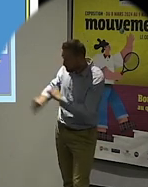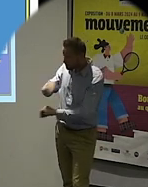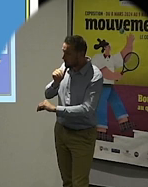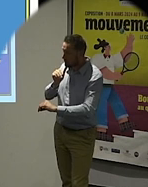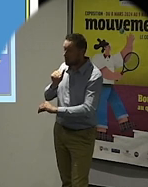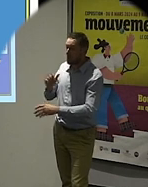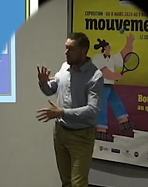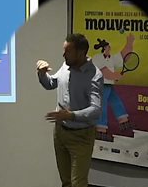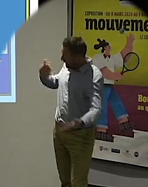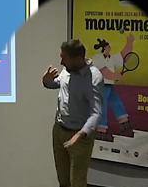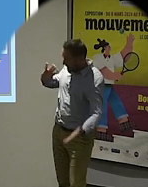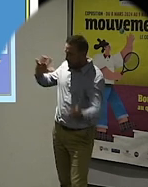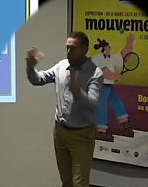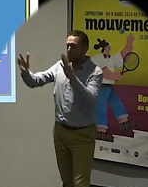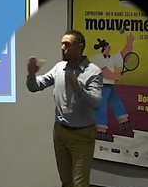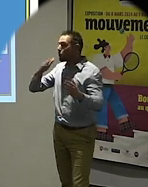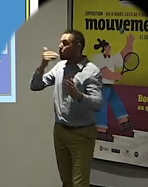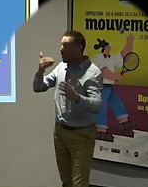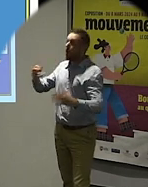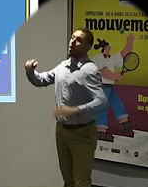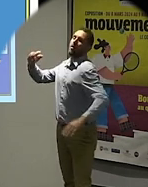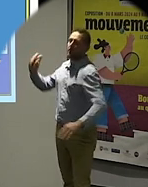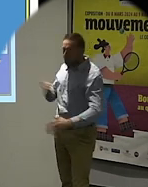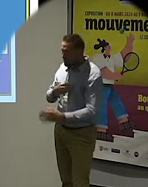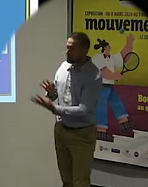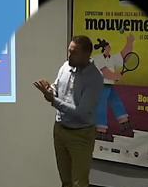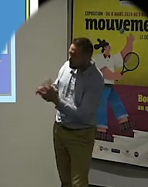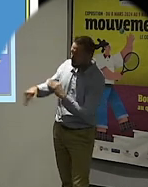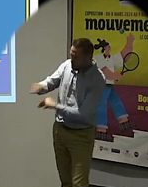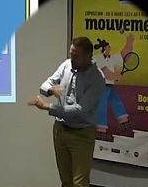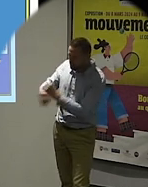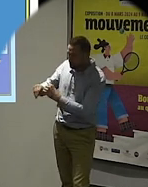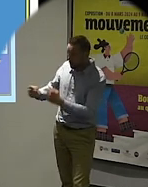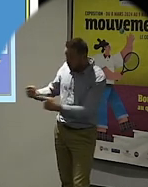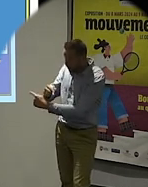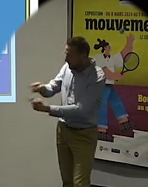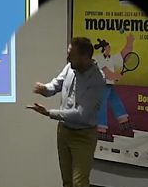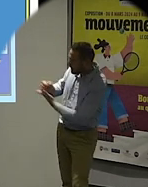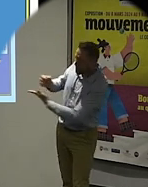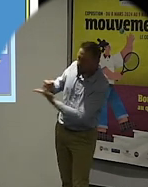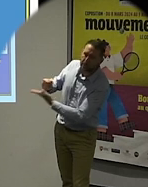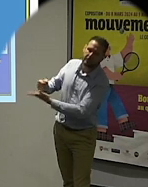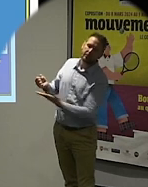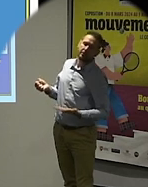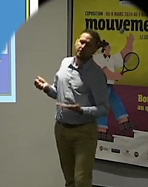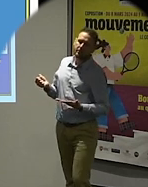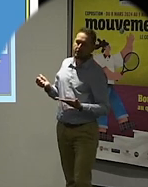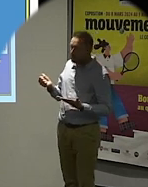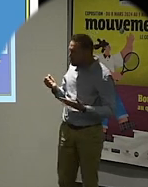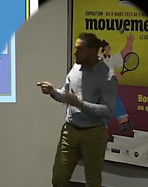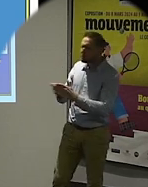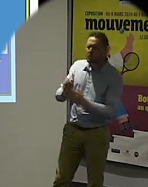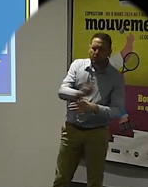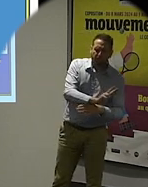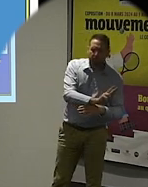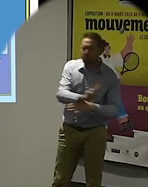eux. Ses enfants l'aident beaucoup aussi. Il passe du moment autour d'un repas tous les